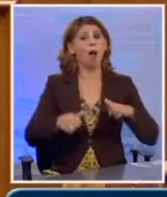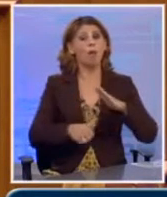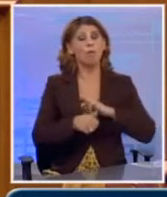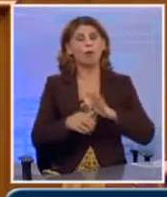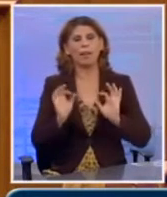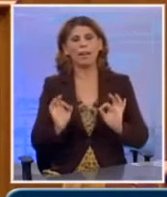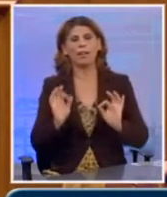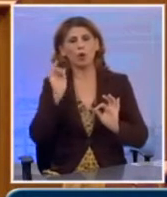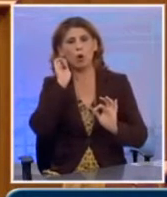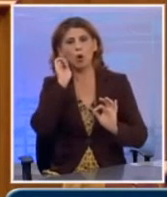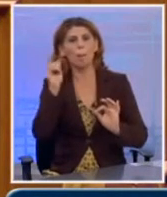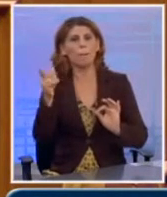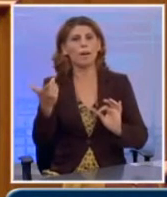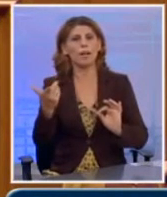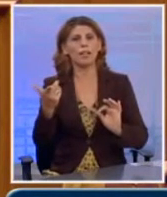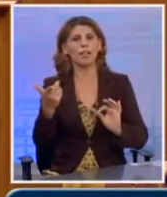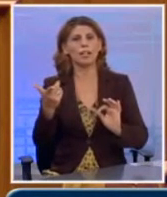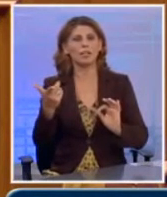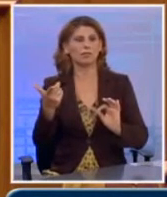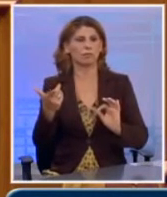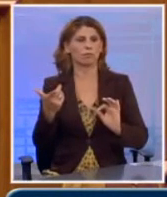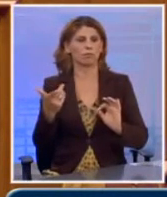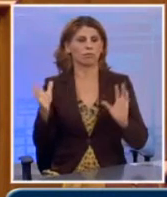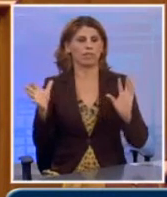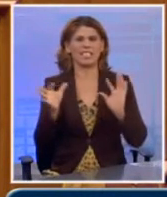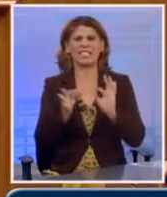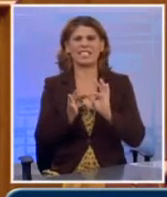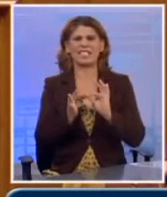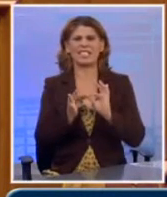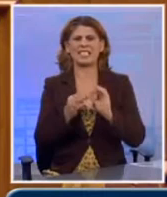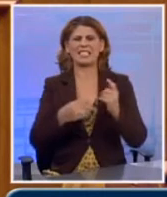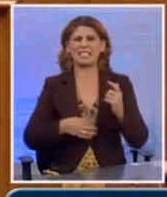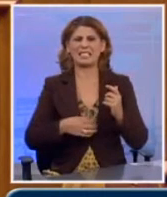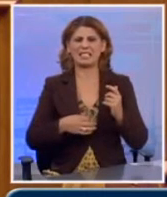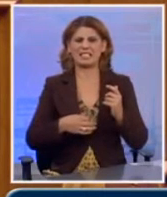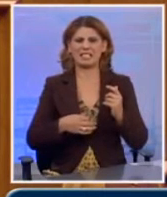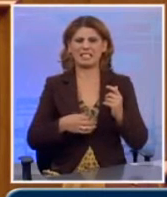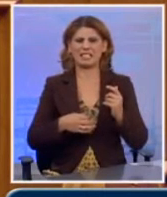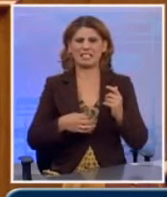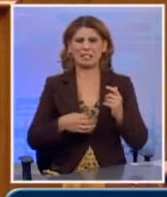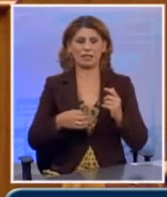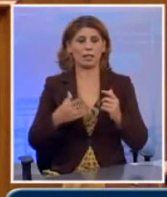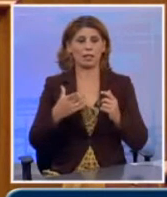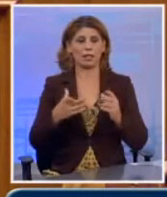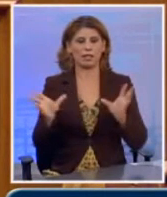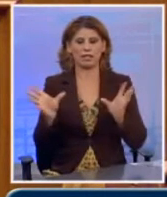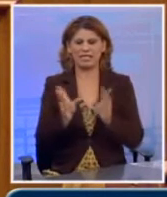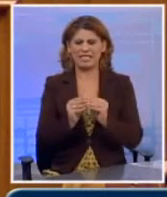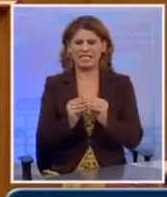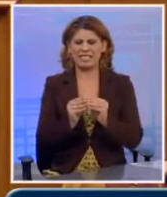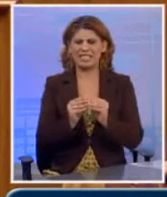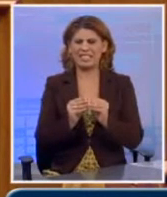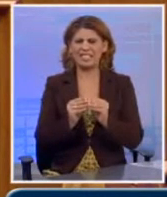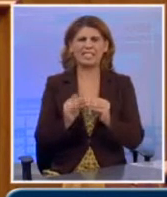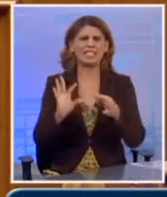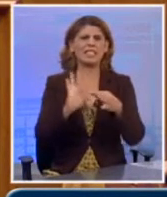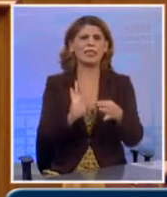χαρακτηριστικό του όνομα ήταν συνθέτης, γιατί ήταν πολύ καλός στο να μαγειρεύει τις συνθέσεις. Ρωτήστε τους δικαστές, σας τα